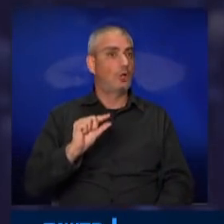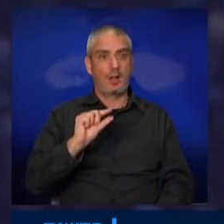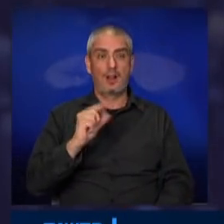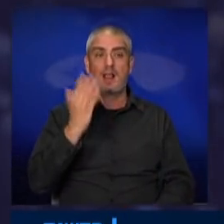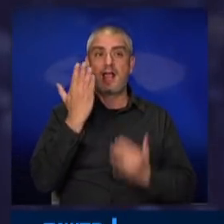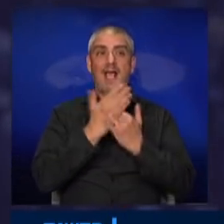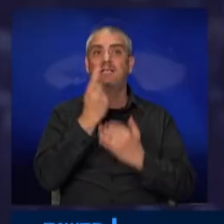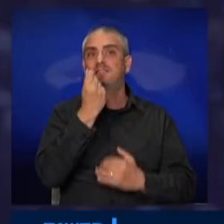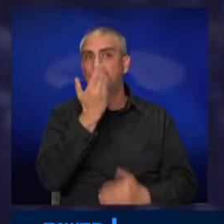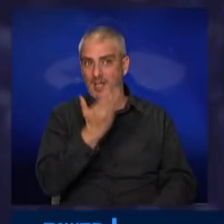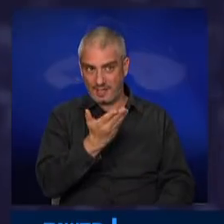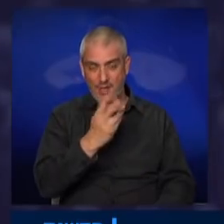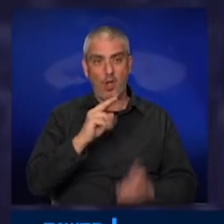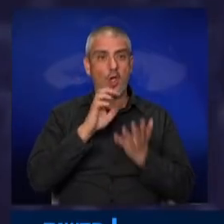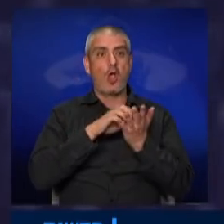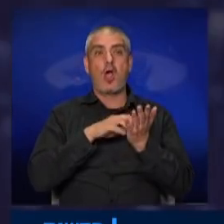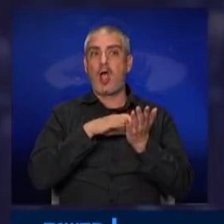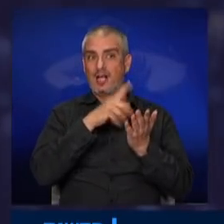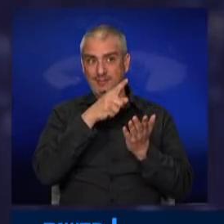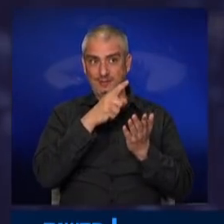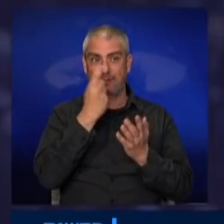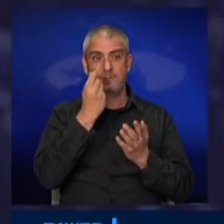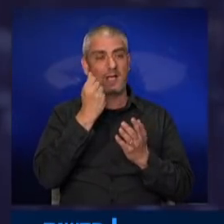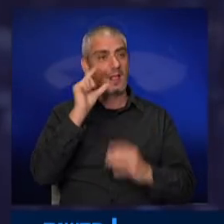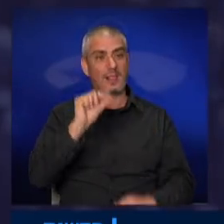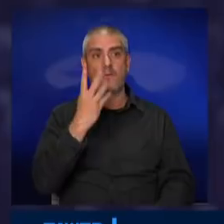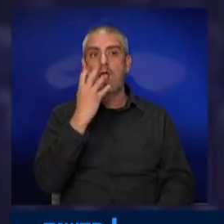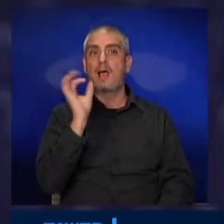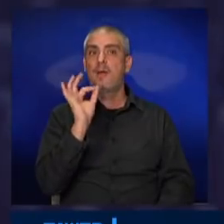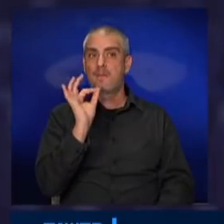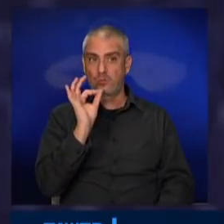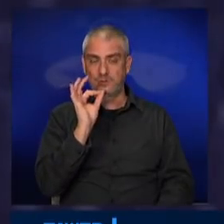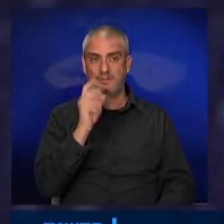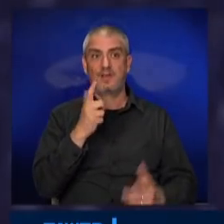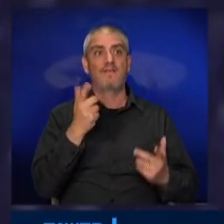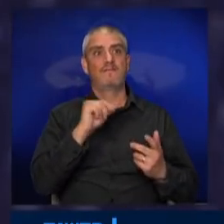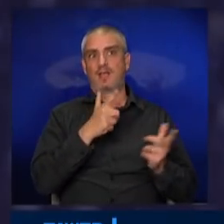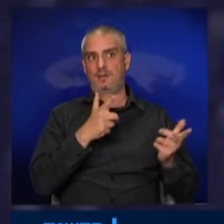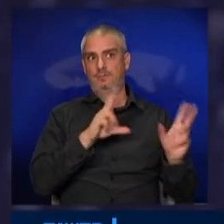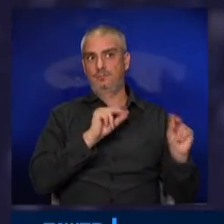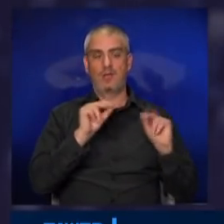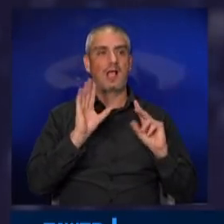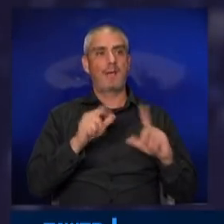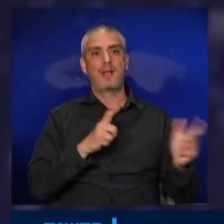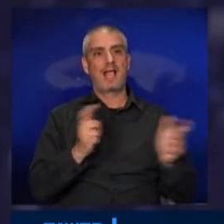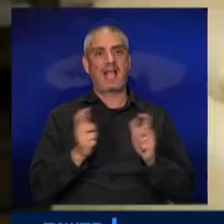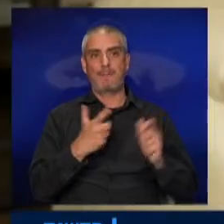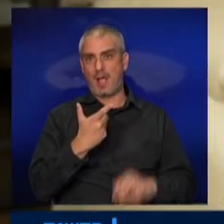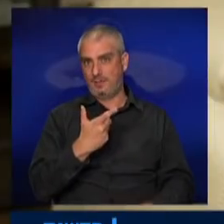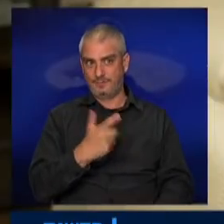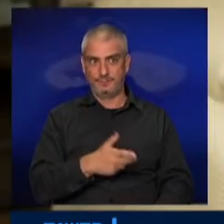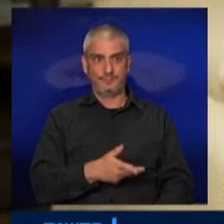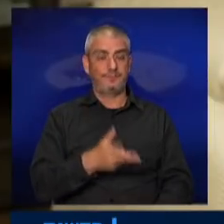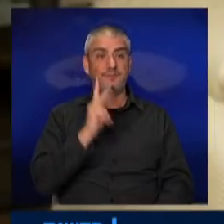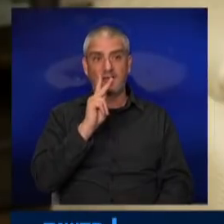מחצי מחיר, אורז בסמטי מחירו נמוך ב40%, והמצב דומה גם בקמח.